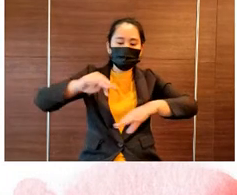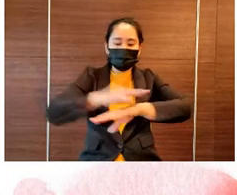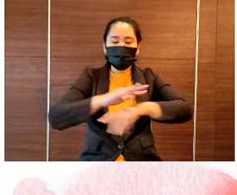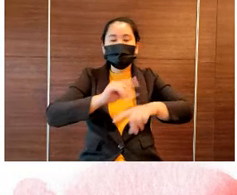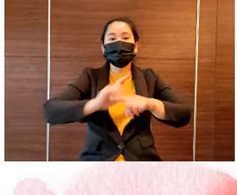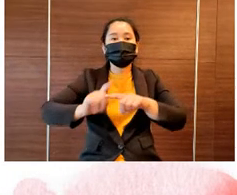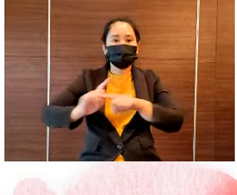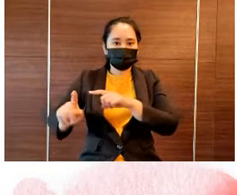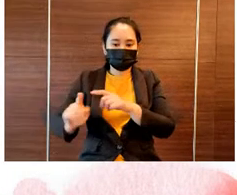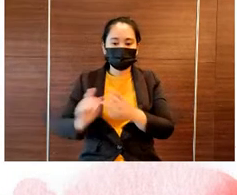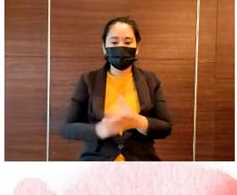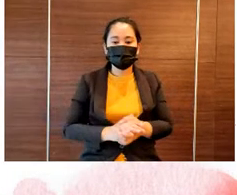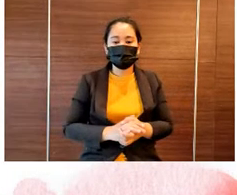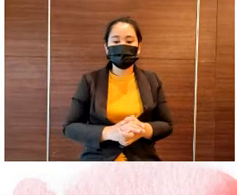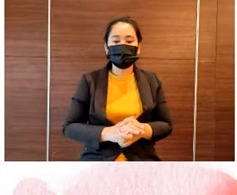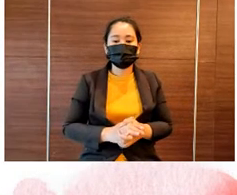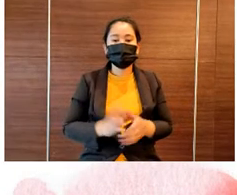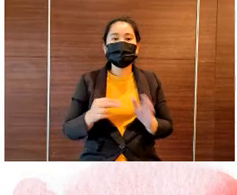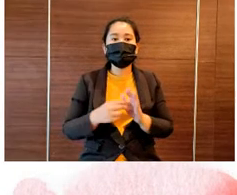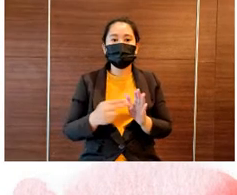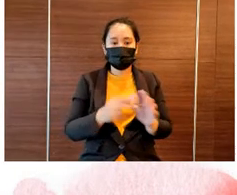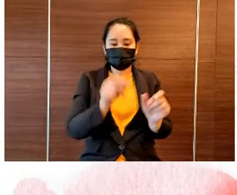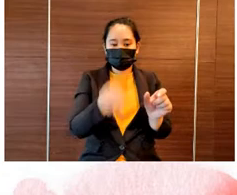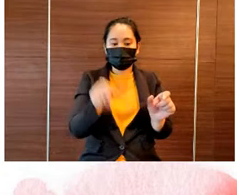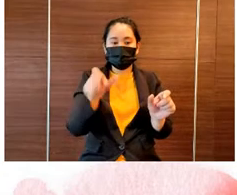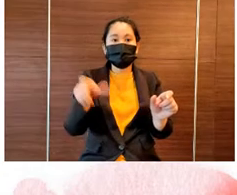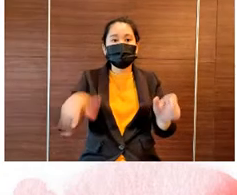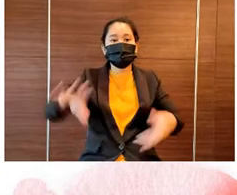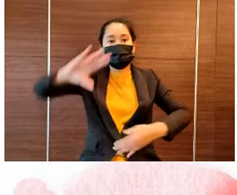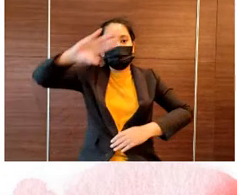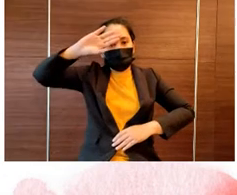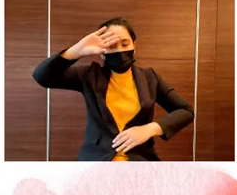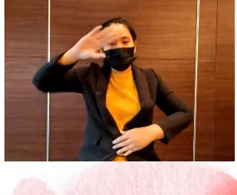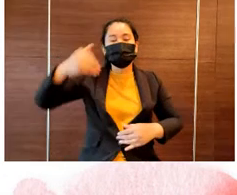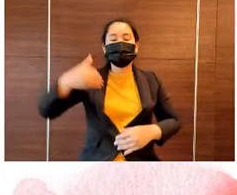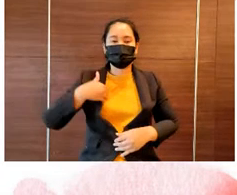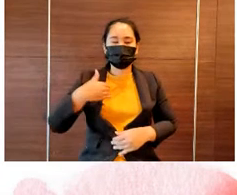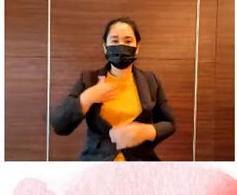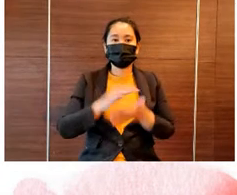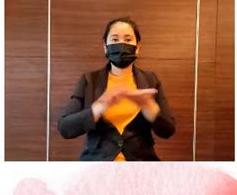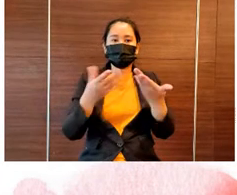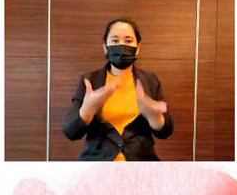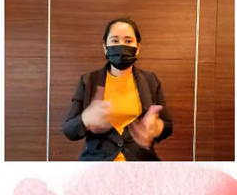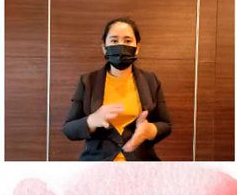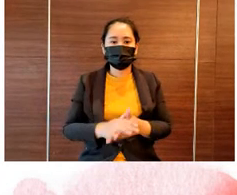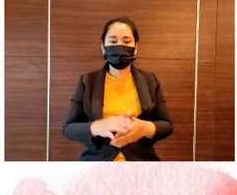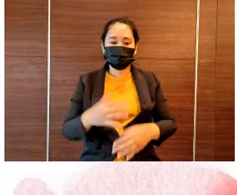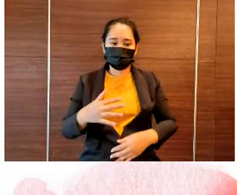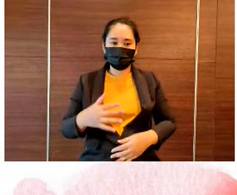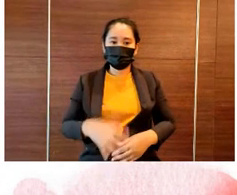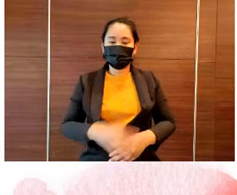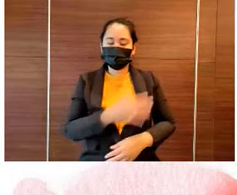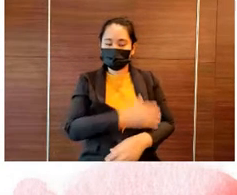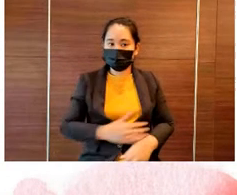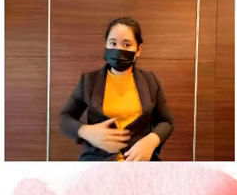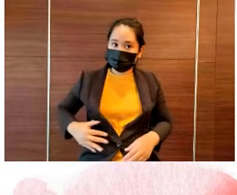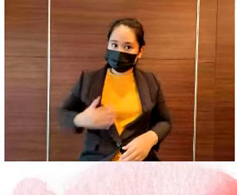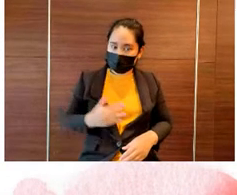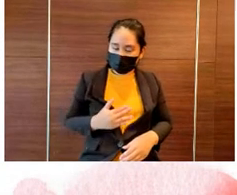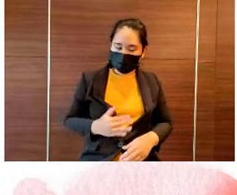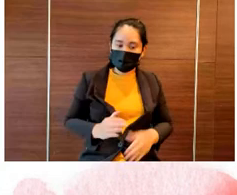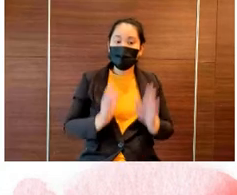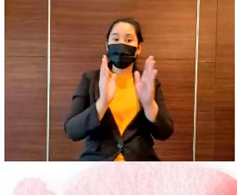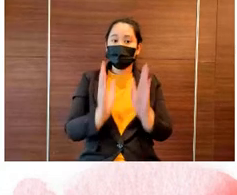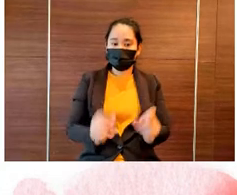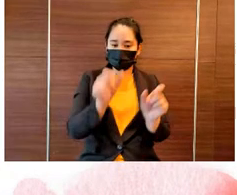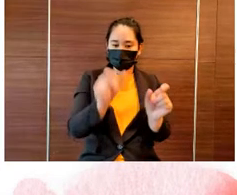ๆเหล่านี้นะครับนะก็มีความแตกต่างทางด้านโรคนะครับนะนอกจากนี้มีความแตกต่างทางด้านกายภาพของผู้รับบริการนะครับ